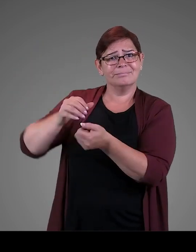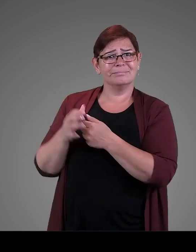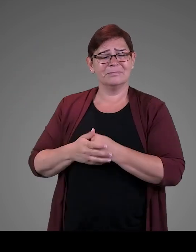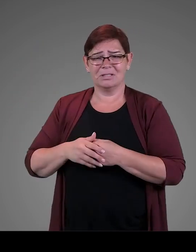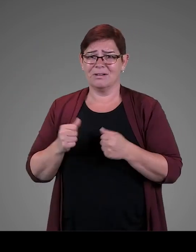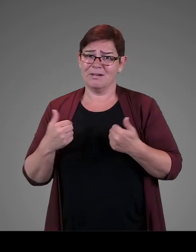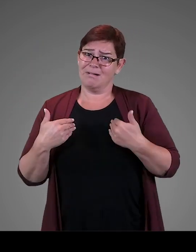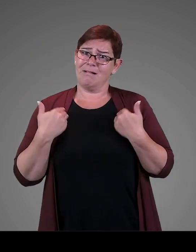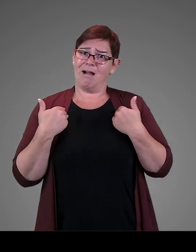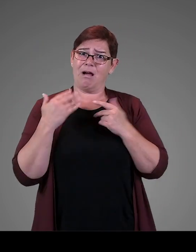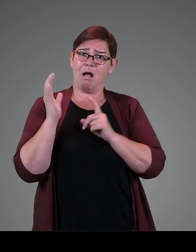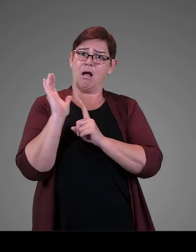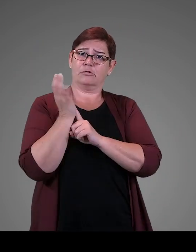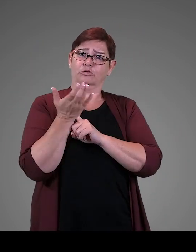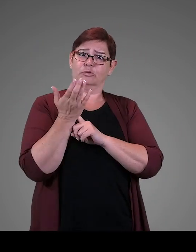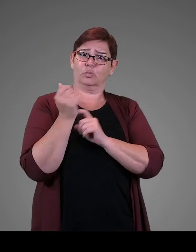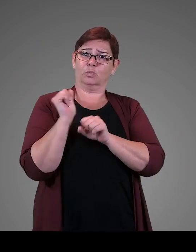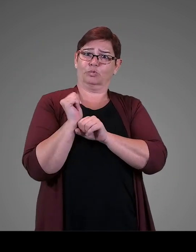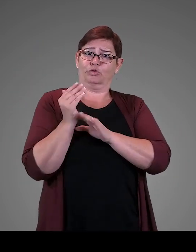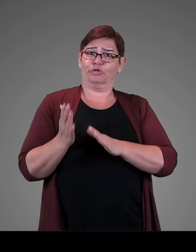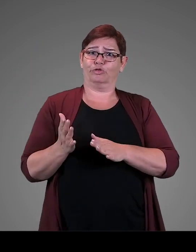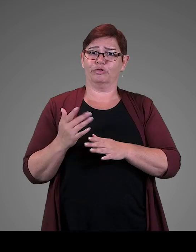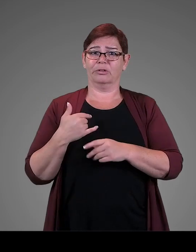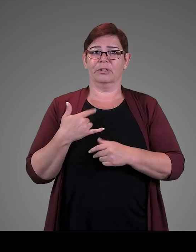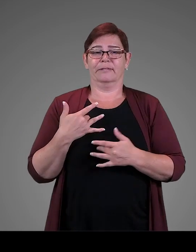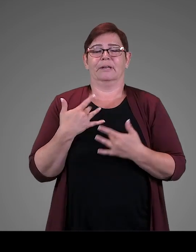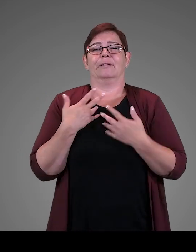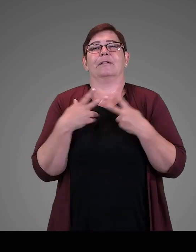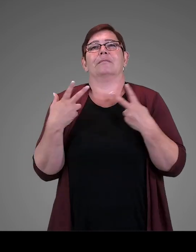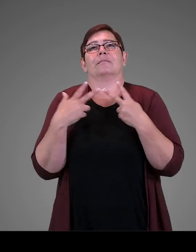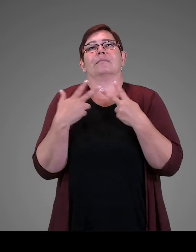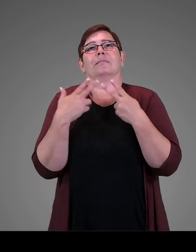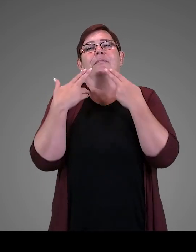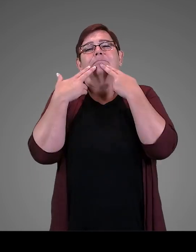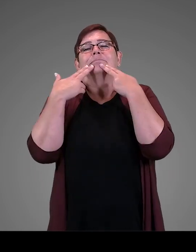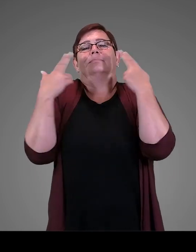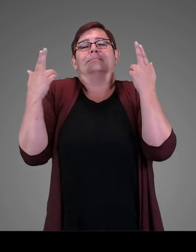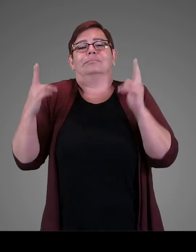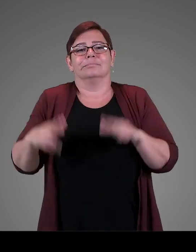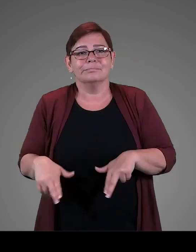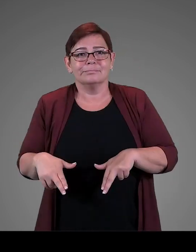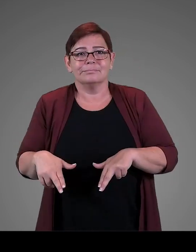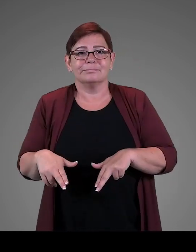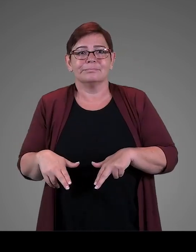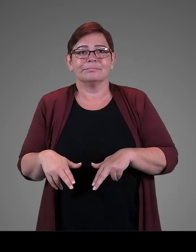jeune travailleur culturel, je me sens très, très fortuné de ça.